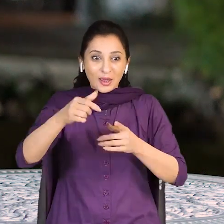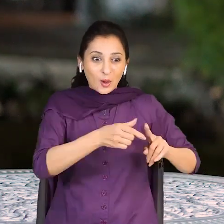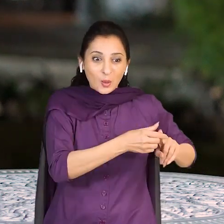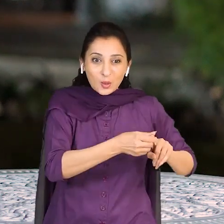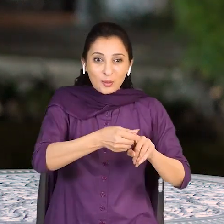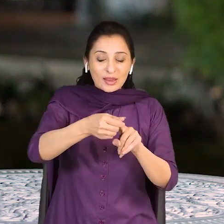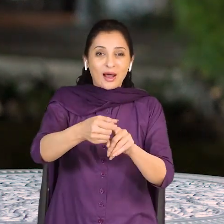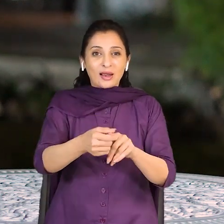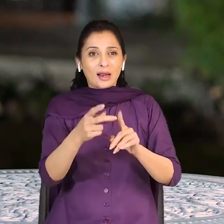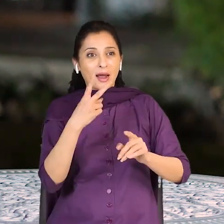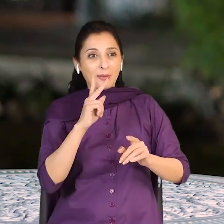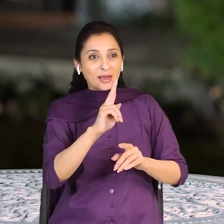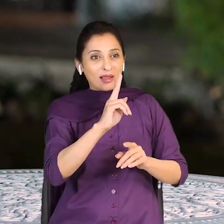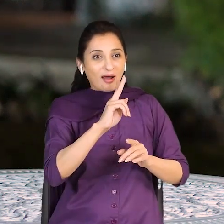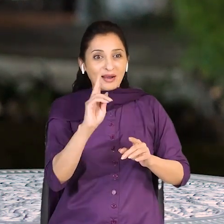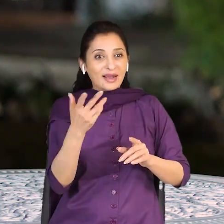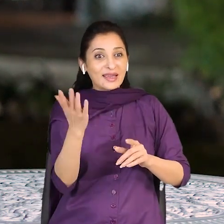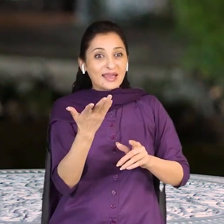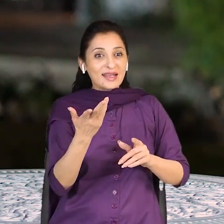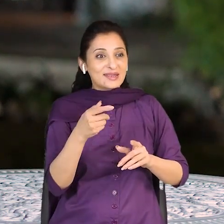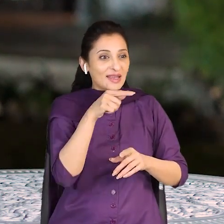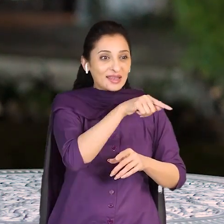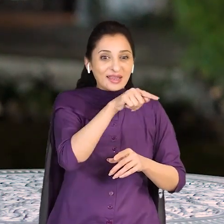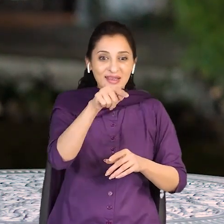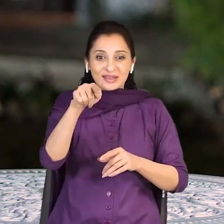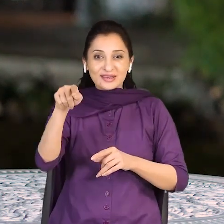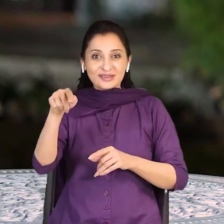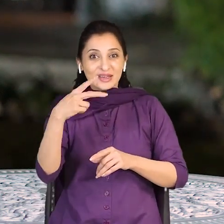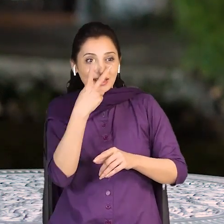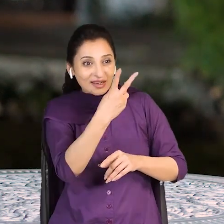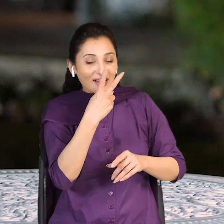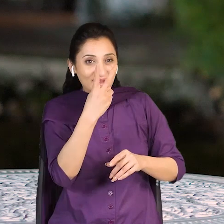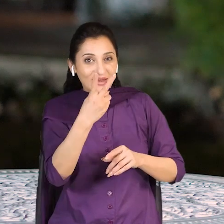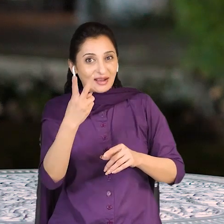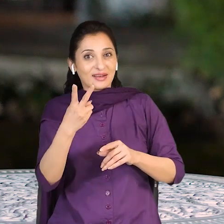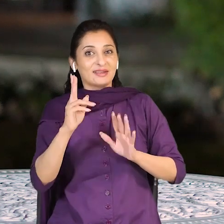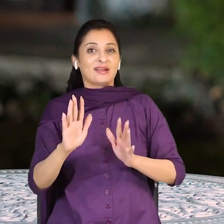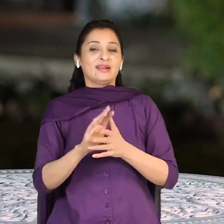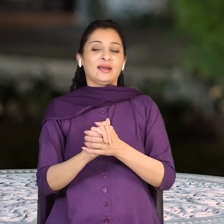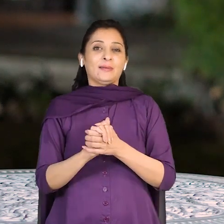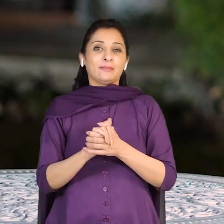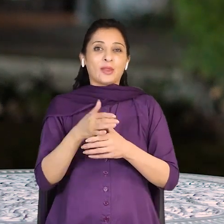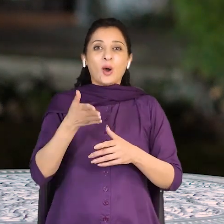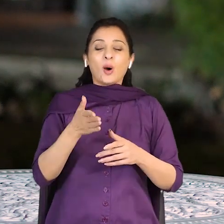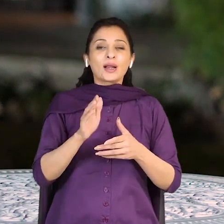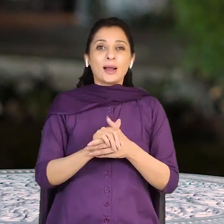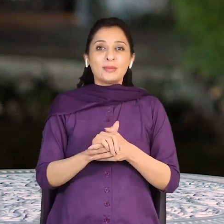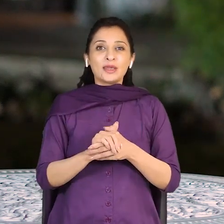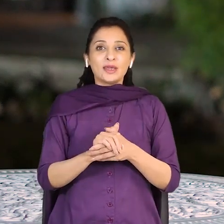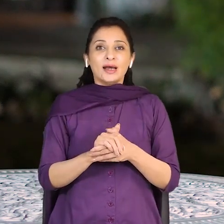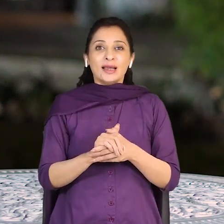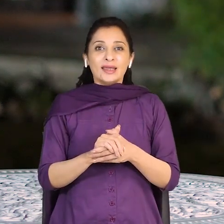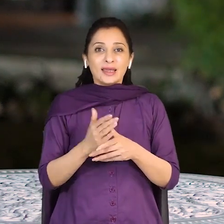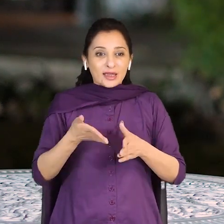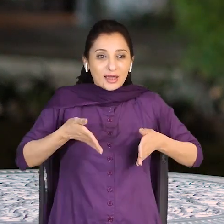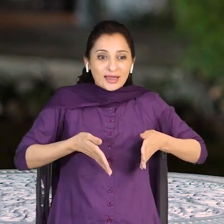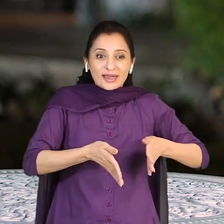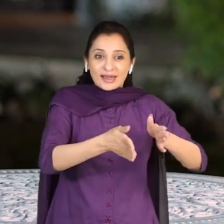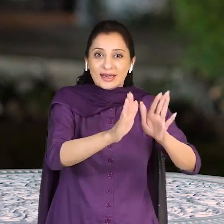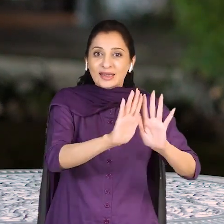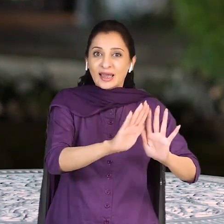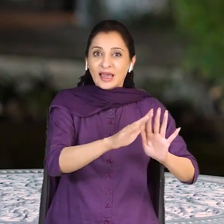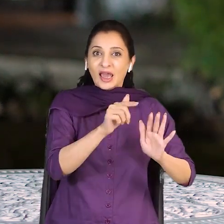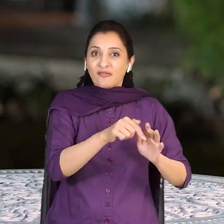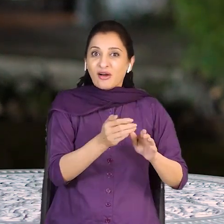गेट से लेकर वज़ीर ख़ान तक के, जिसमें बहुत मशहूर गली सुरजन सिंह भी शामिल है। और अब जो है हमने वहाँ